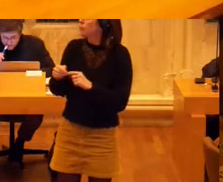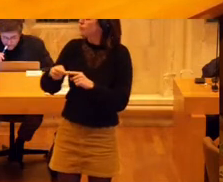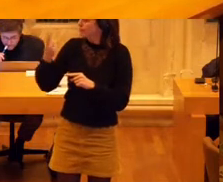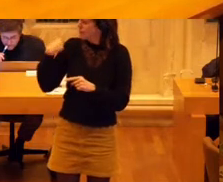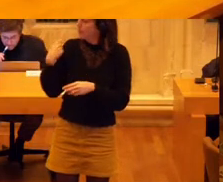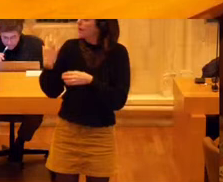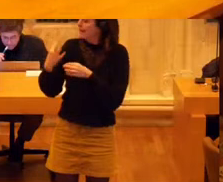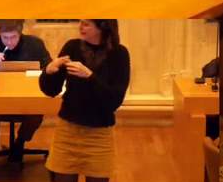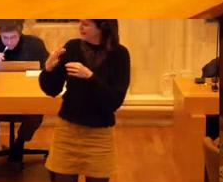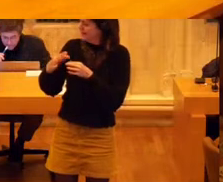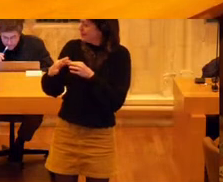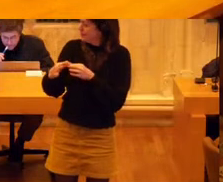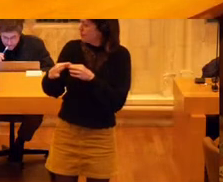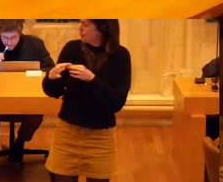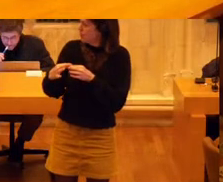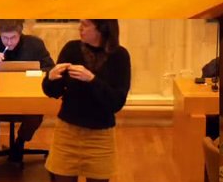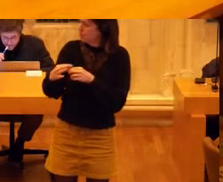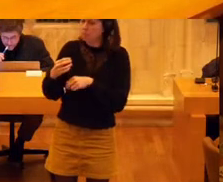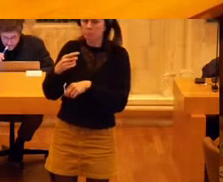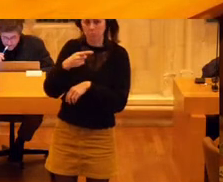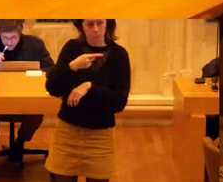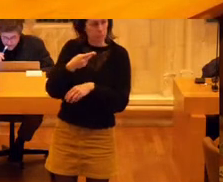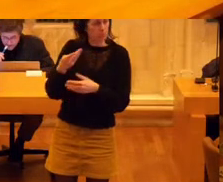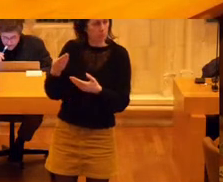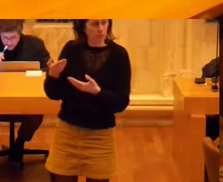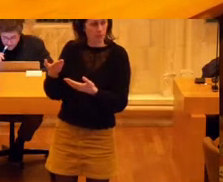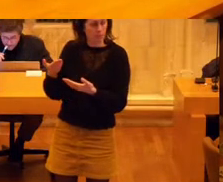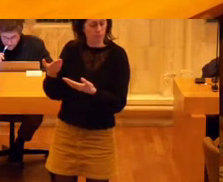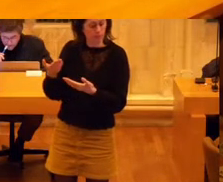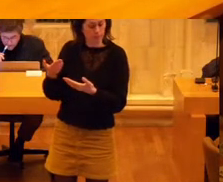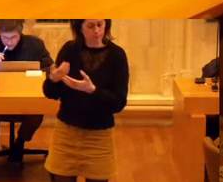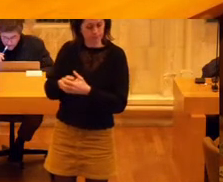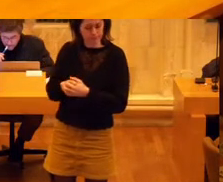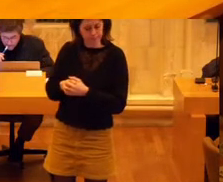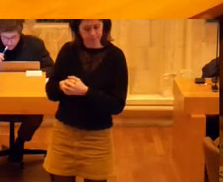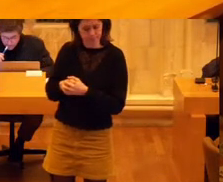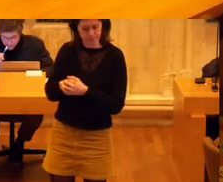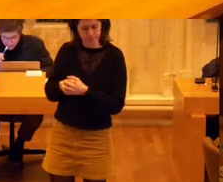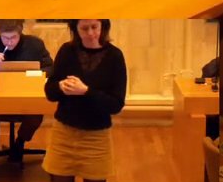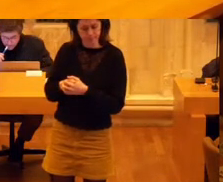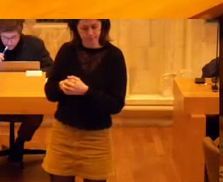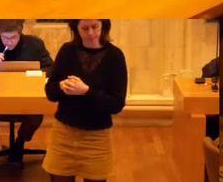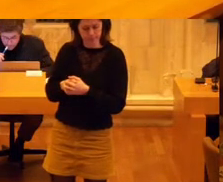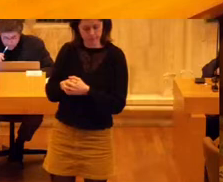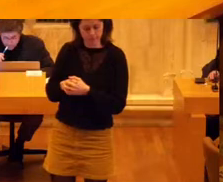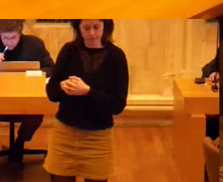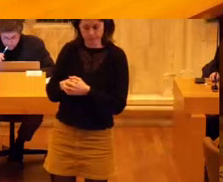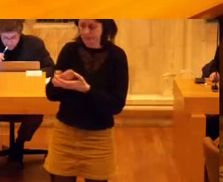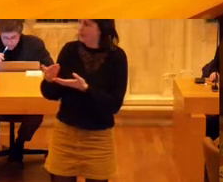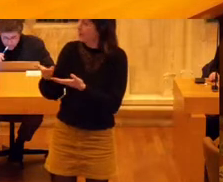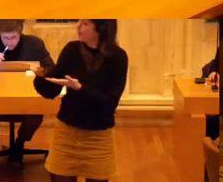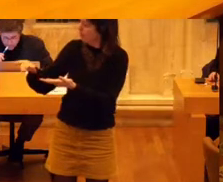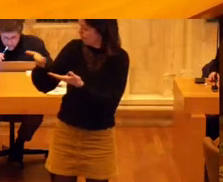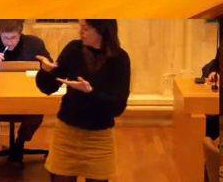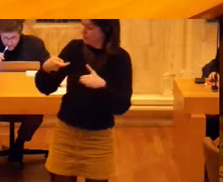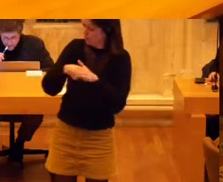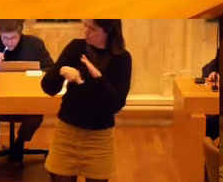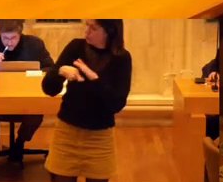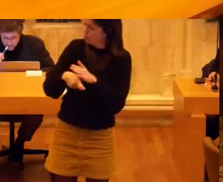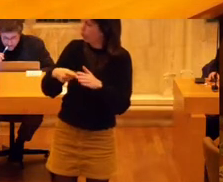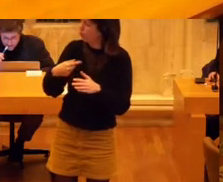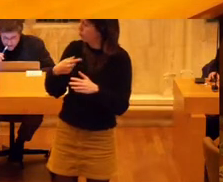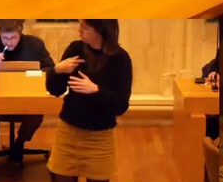salué cette proposition justement de subvention.